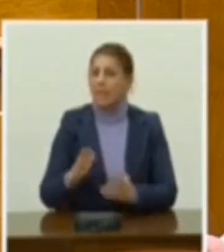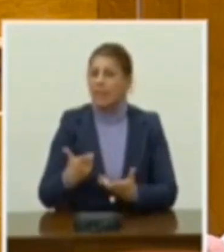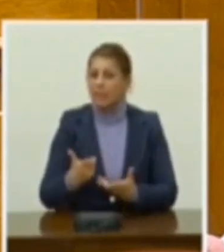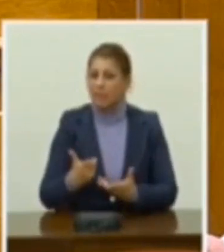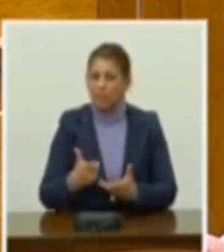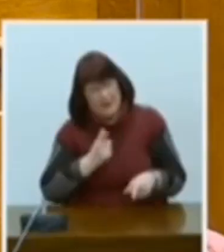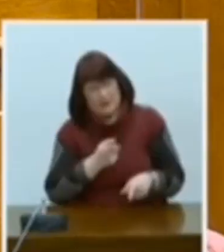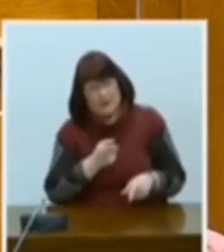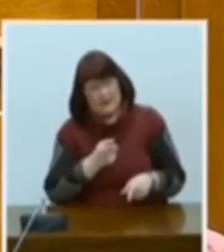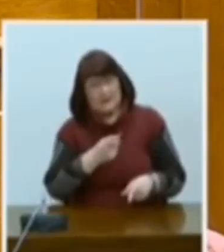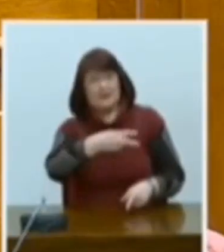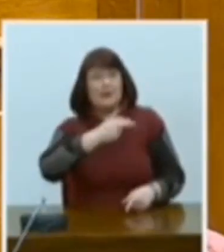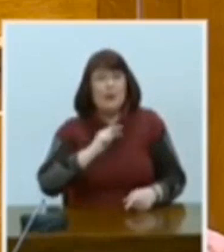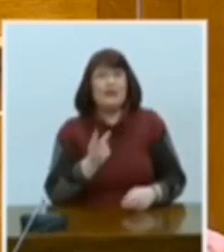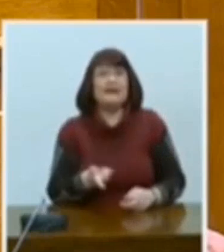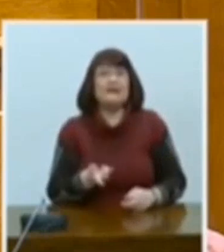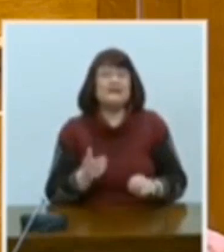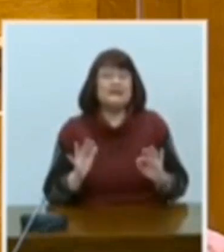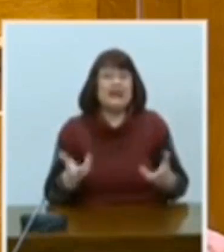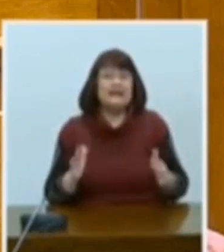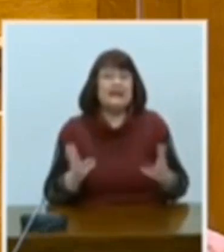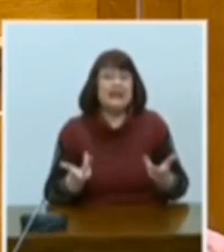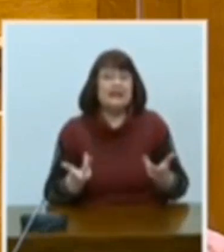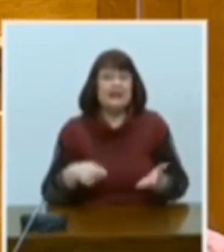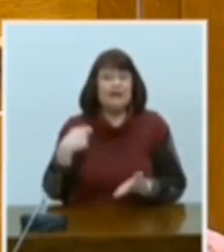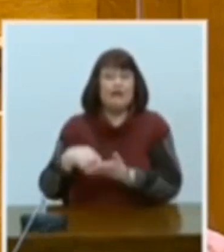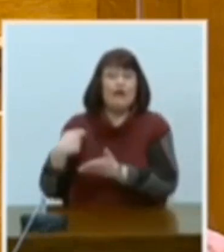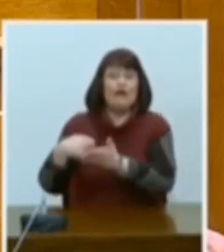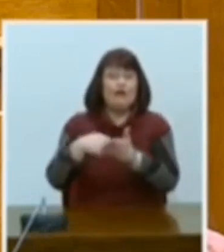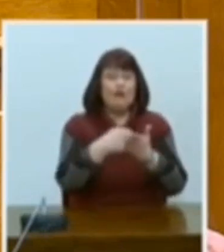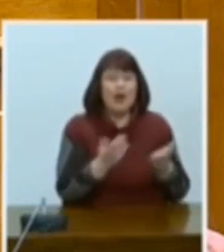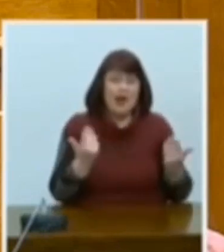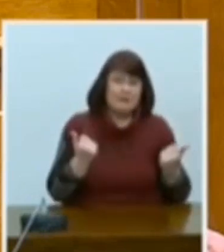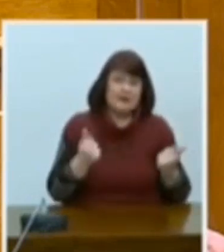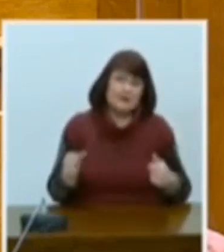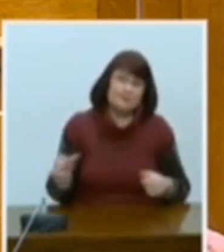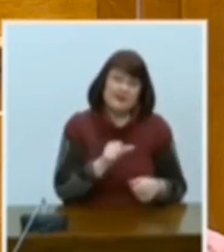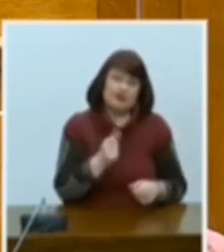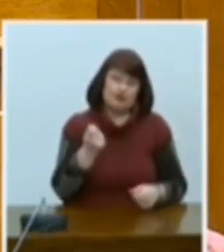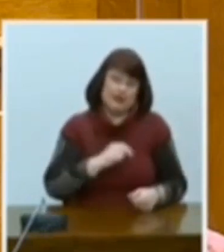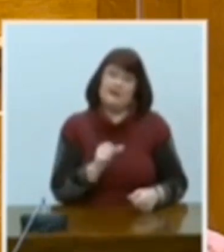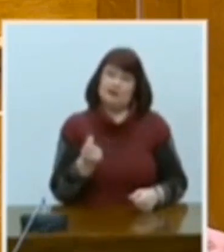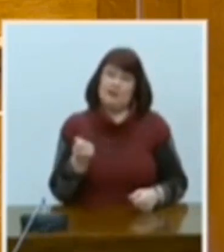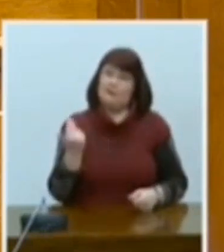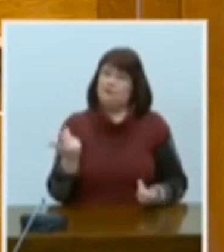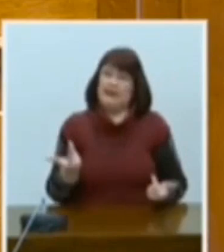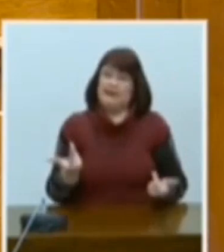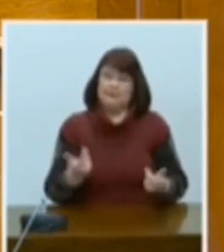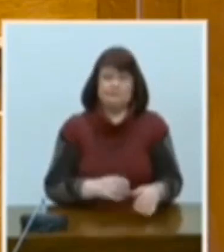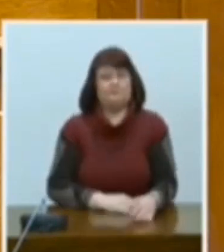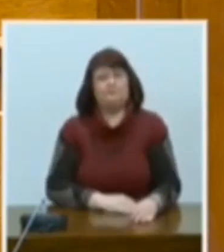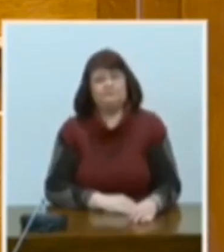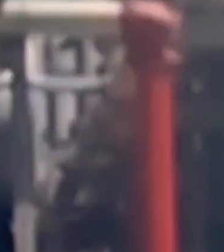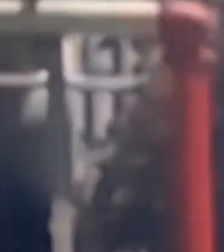στα υπερκέρδη? Γιατί δεν φορολογείτε? Γιατί δεν παίρνετε πίσω αυτά τα κέρδη, τα υπερκέρδη? Περιμένετε να βγάλουν